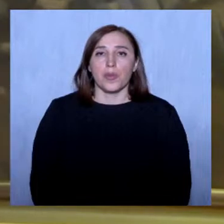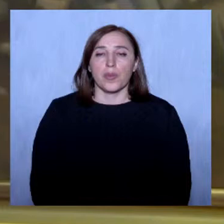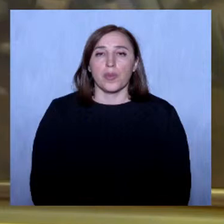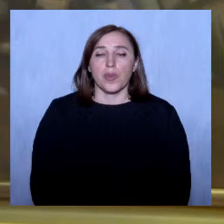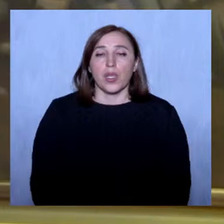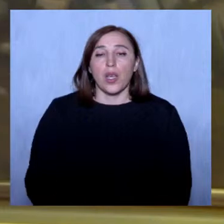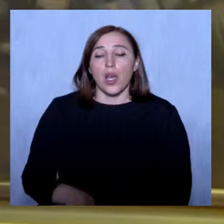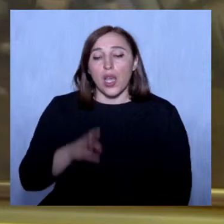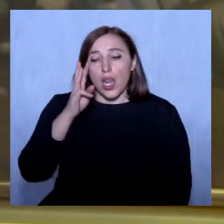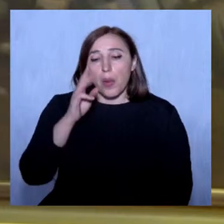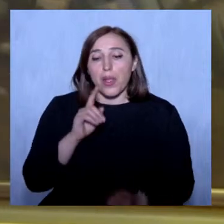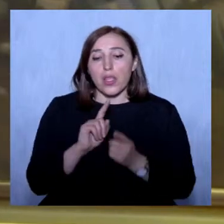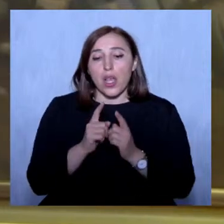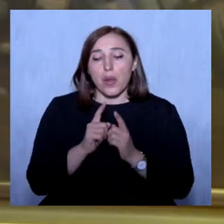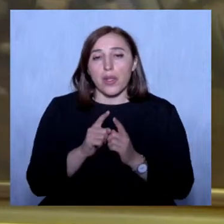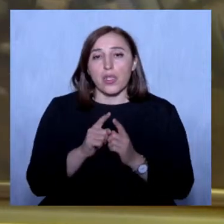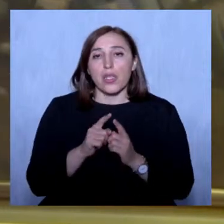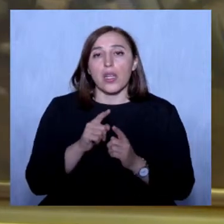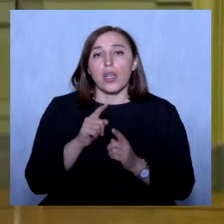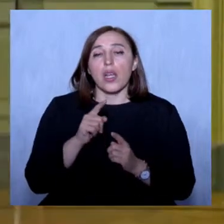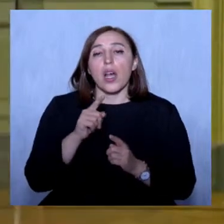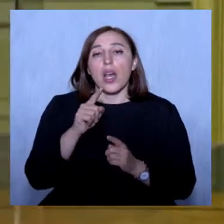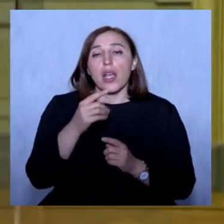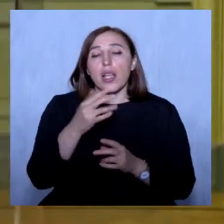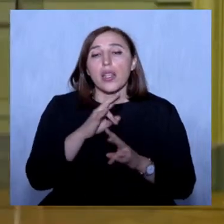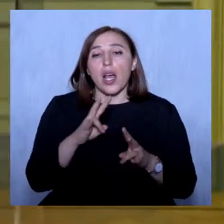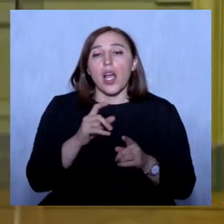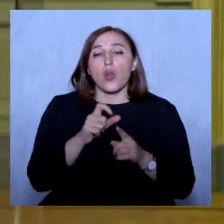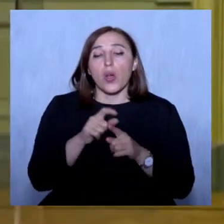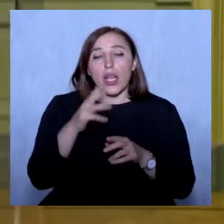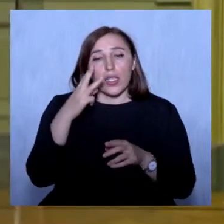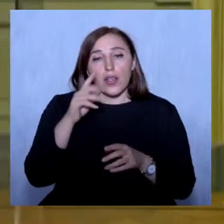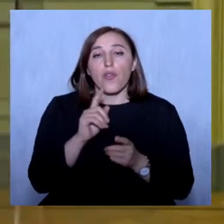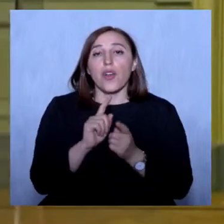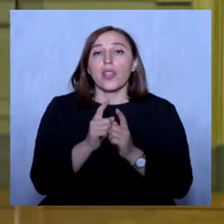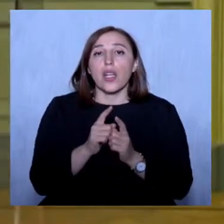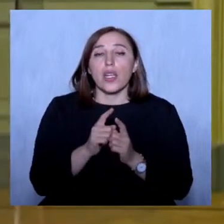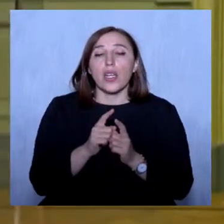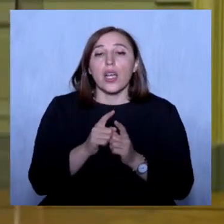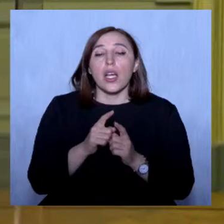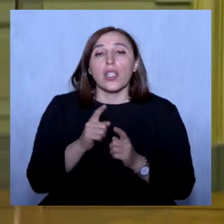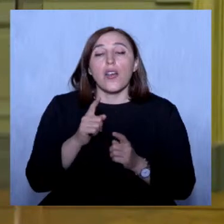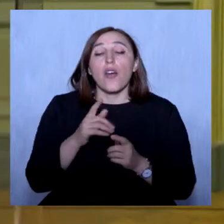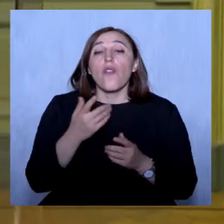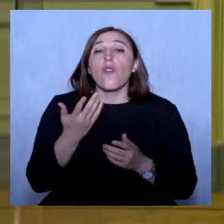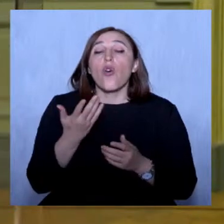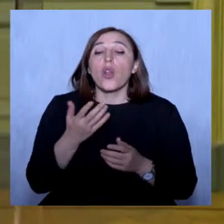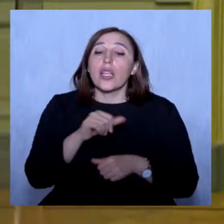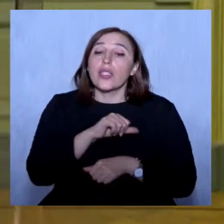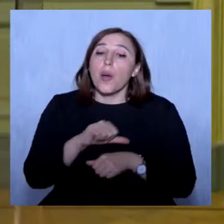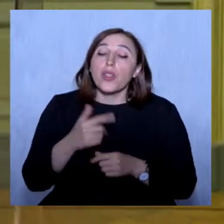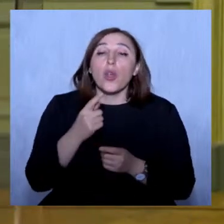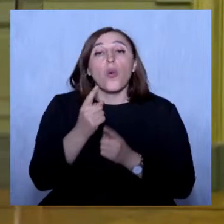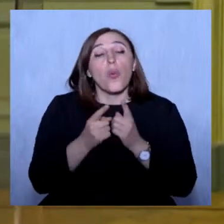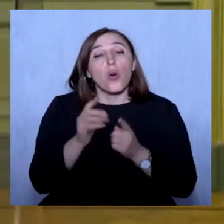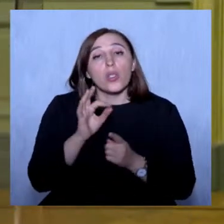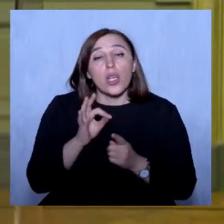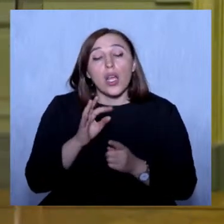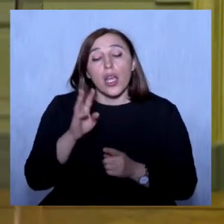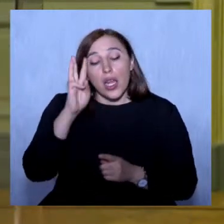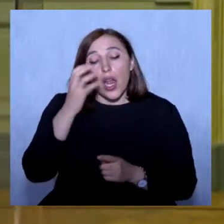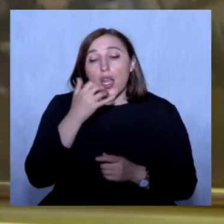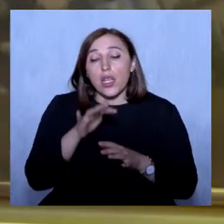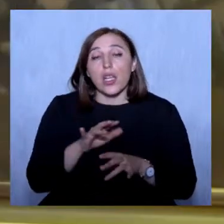Իրանցի թարգմանիչն այսպես թարգմանեց նախարարի խոսկը, թե կոնգրետ որ սահմանների և ինչպիսի։ Ապոխության մասին է խոսկը, իրանցի